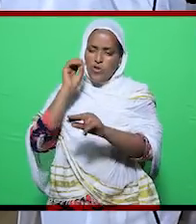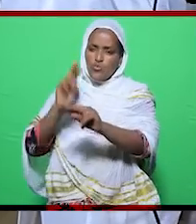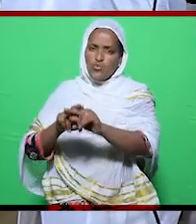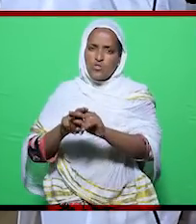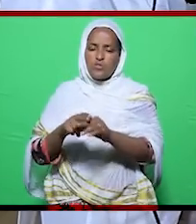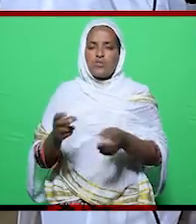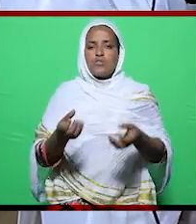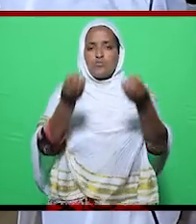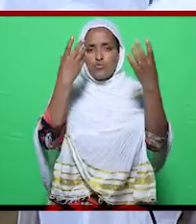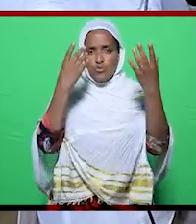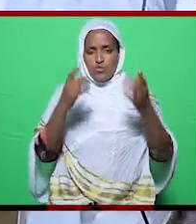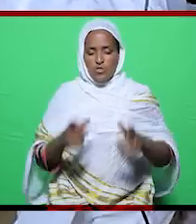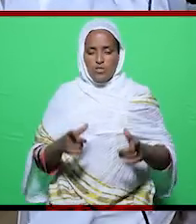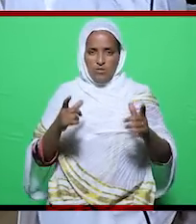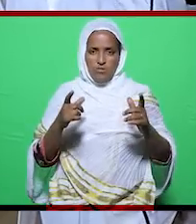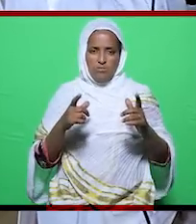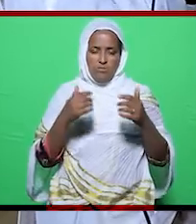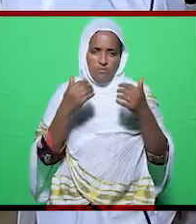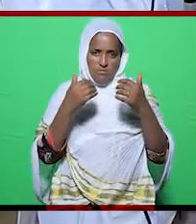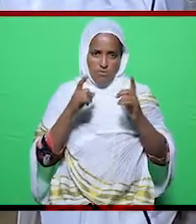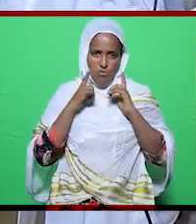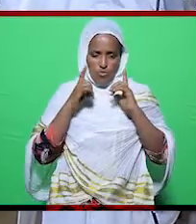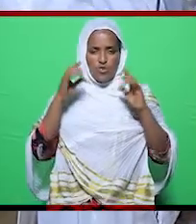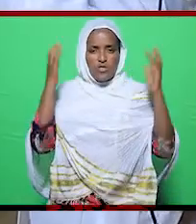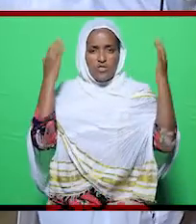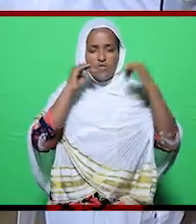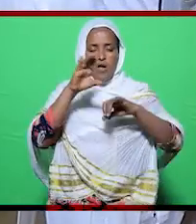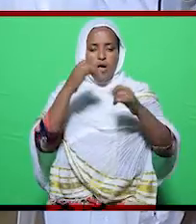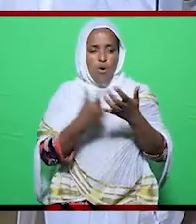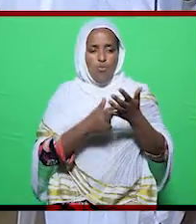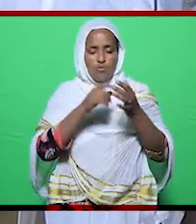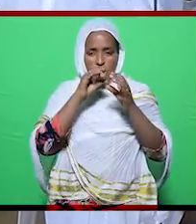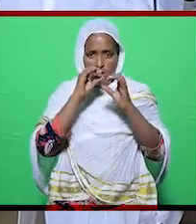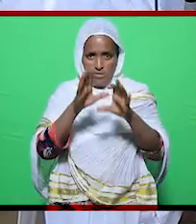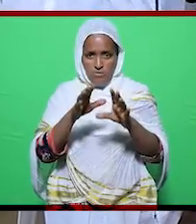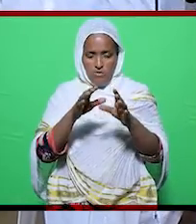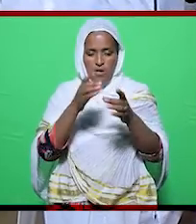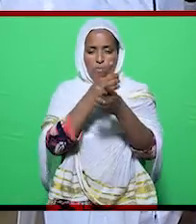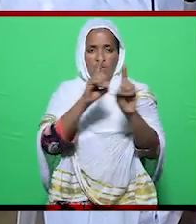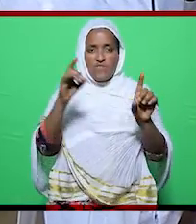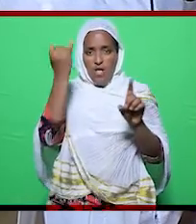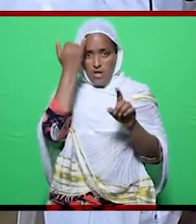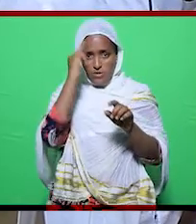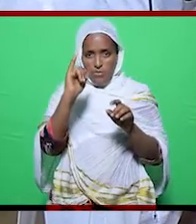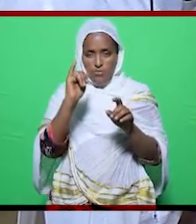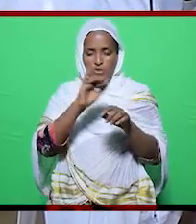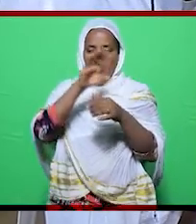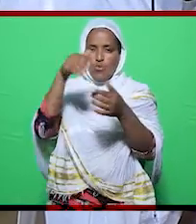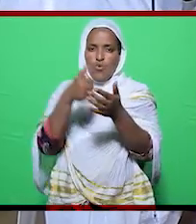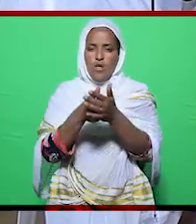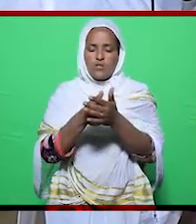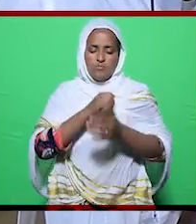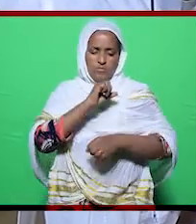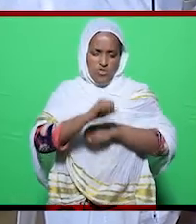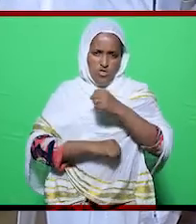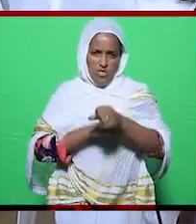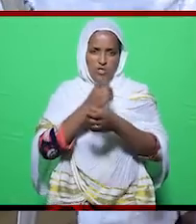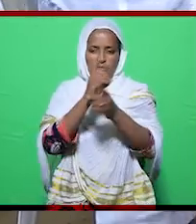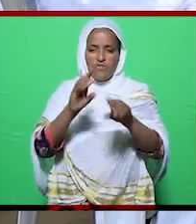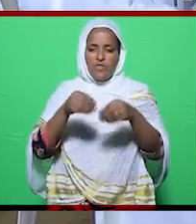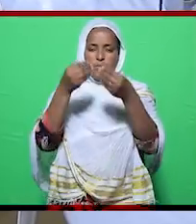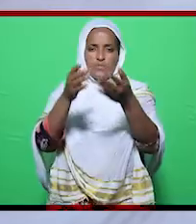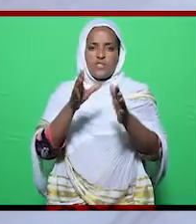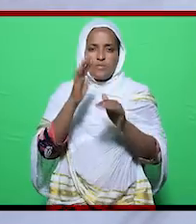አብዛኞቻችን እውቀቱም ስላልነበረን ምን እንደምናረጋቸው ጨንቆን የሚያስቀመጥናቸው ብዙዎች እንደምንኖር ተስፋ